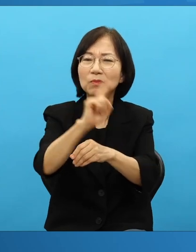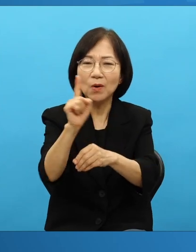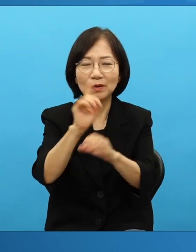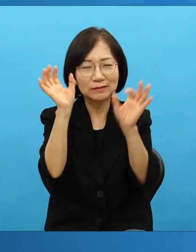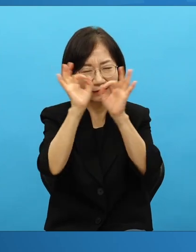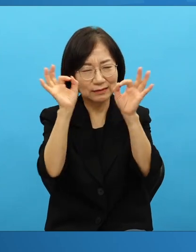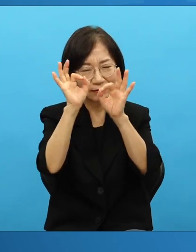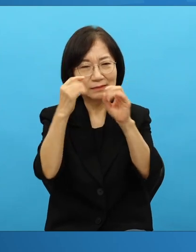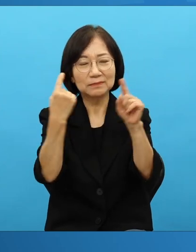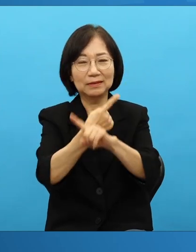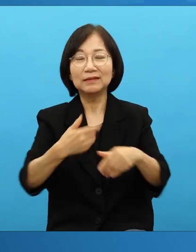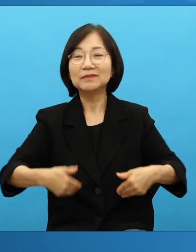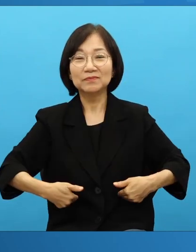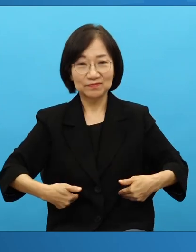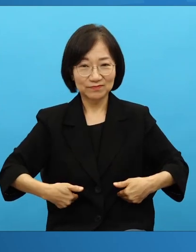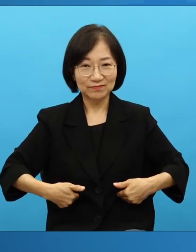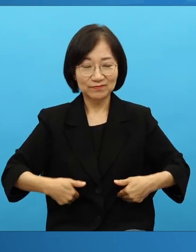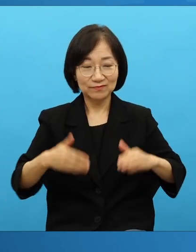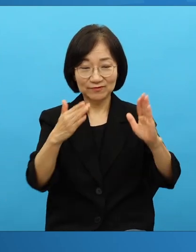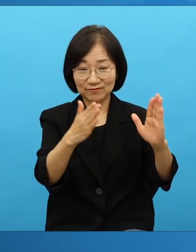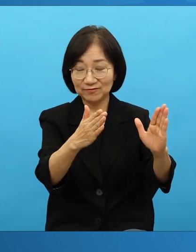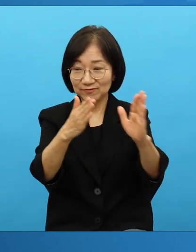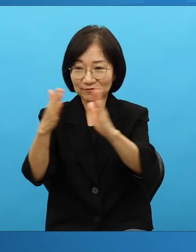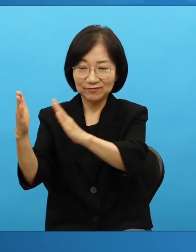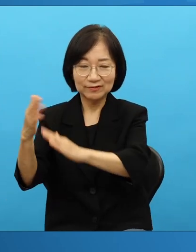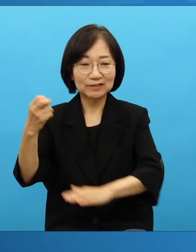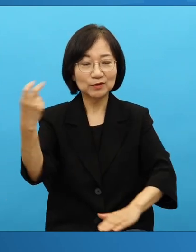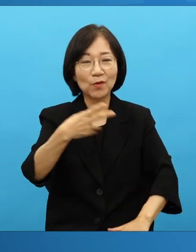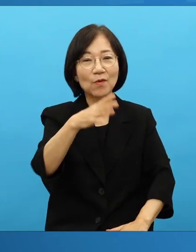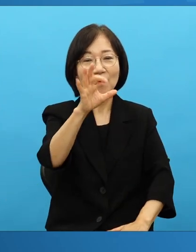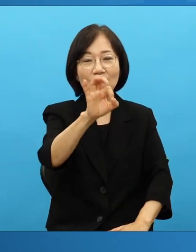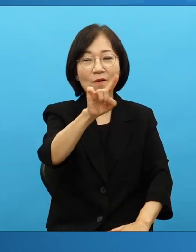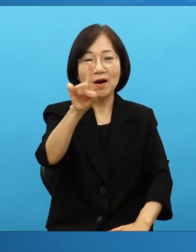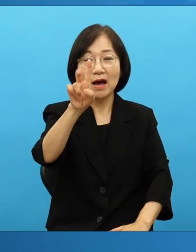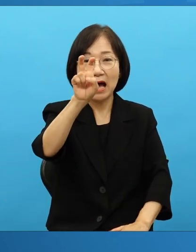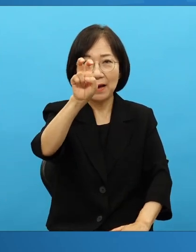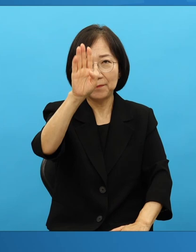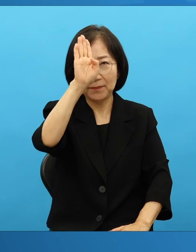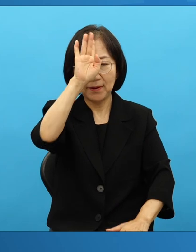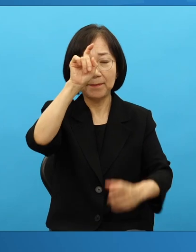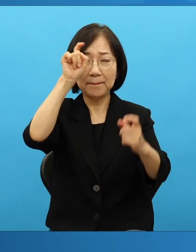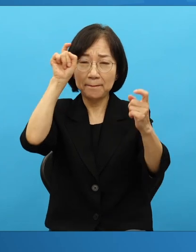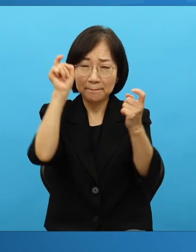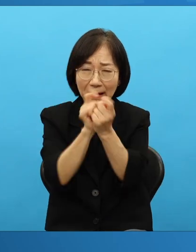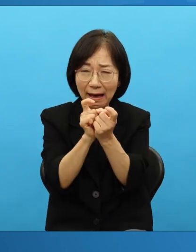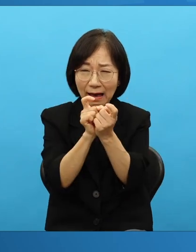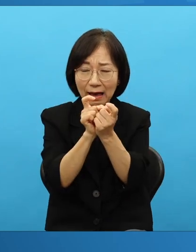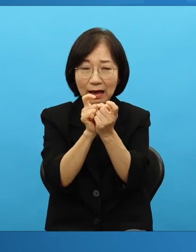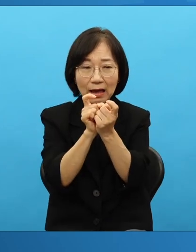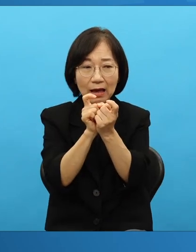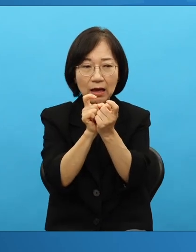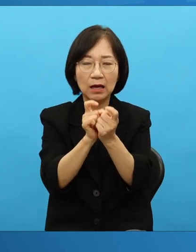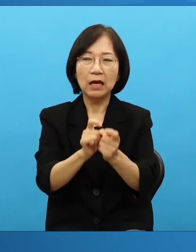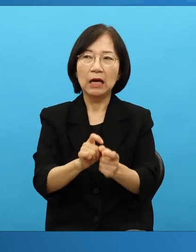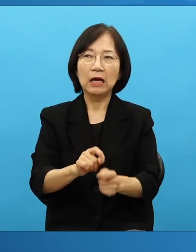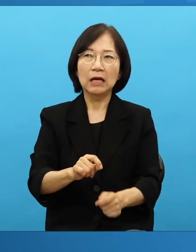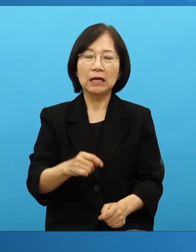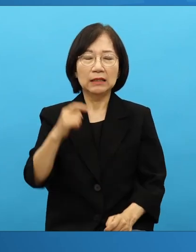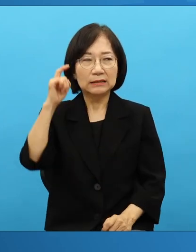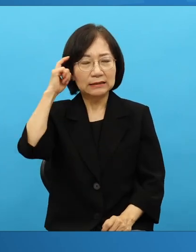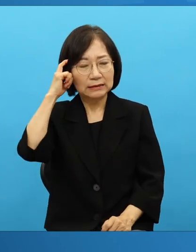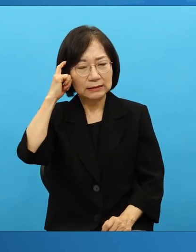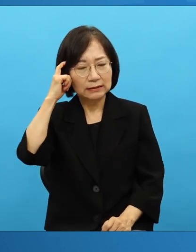因为那个根是因着什么刻印下来成为了体质，所以得改变根才行。 또 여러분 이제 암이 걸렸으면요, 그냥 그 마음속으로는 포기해야 되는 거지. 나 이게 이래 죽는가 보다. 막